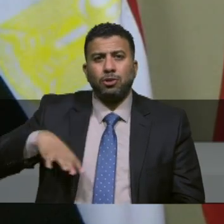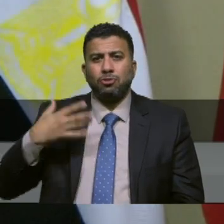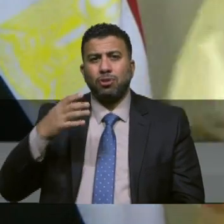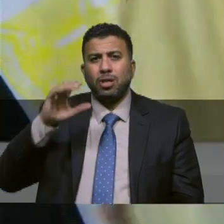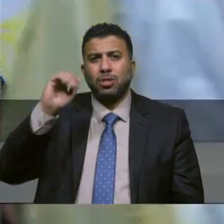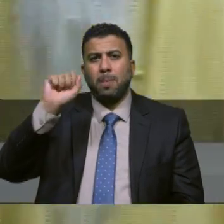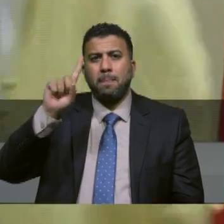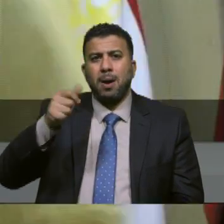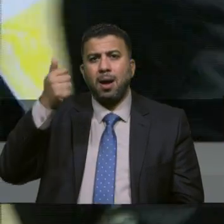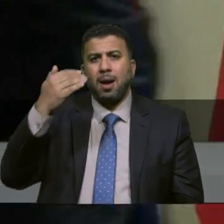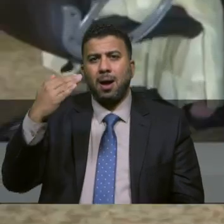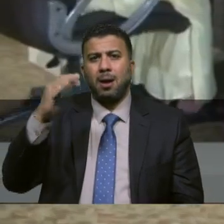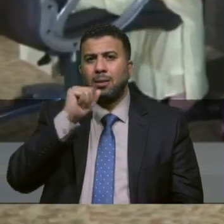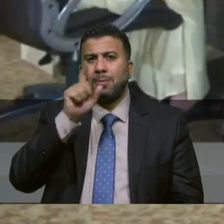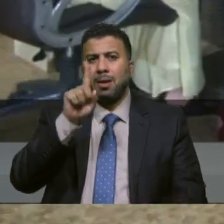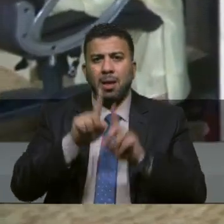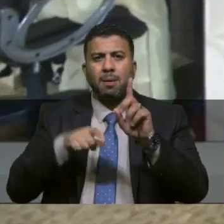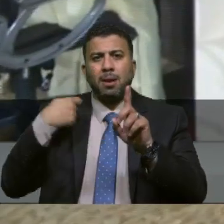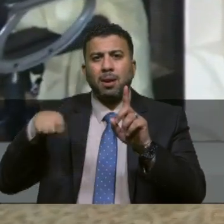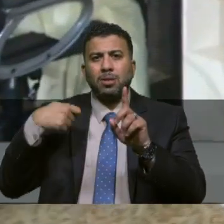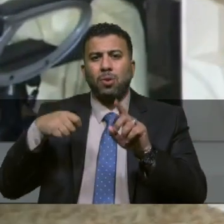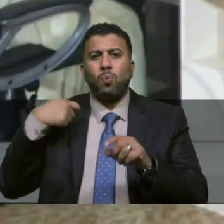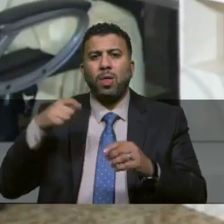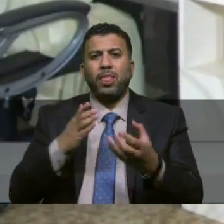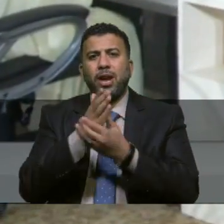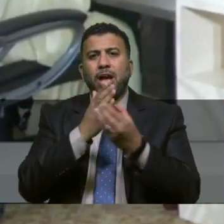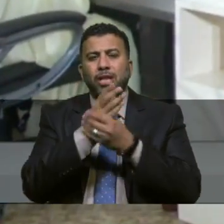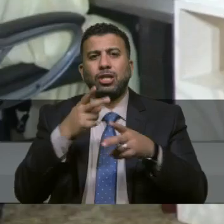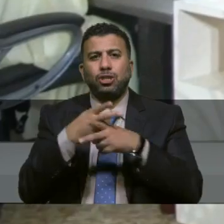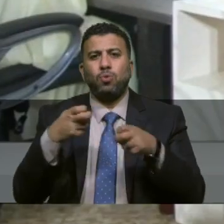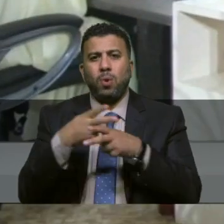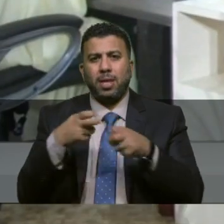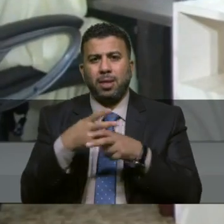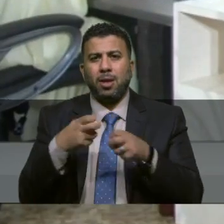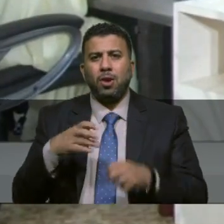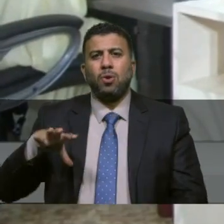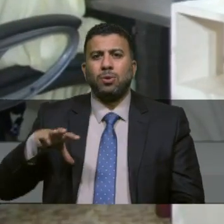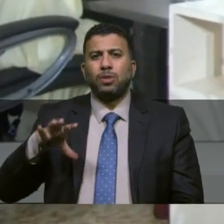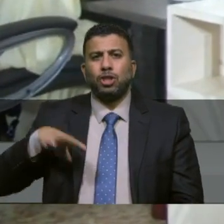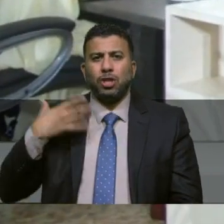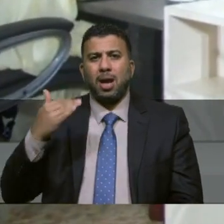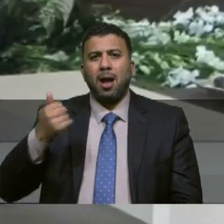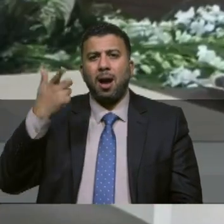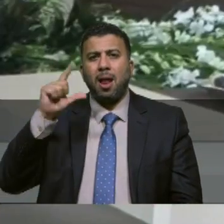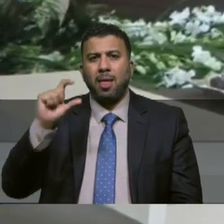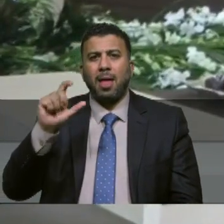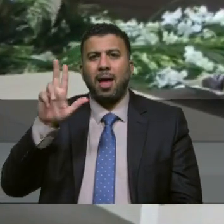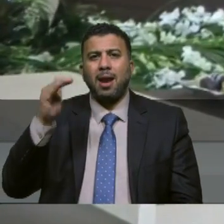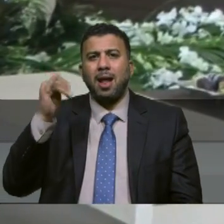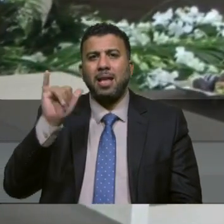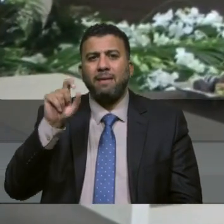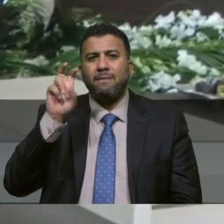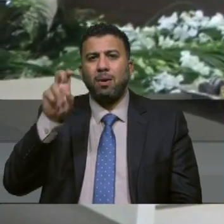ومعالي الشيخ صباح خالد الصباح نائب رئيس مجلس الوزراء وزير خارجية الكويت، ومعالي الشيخ خالد بن أحمد آل